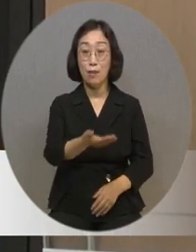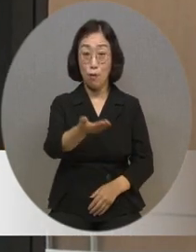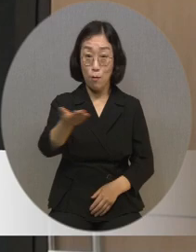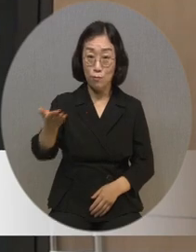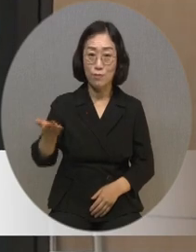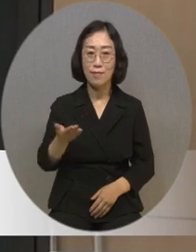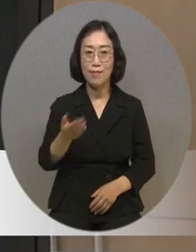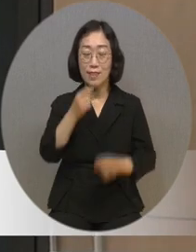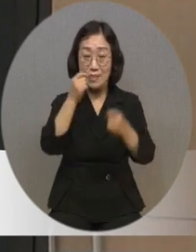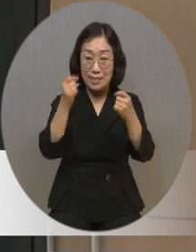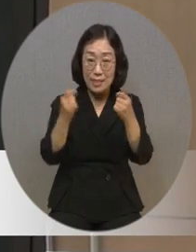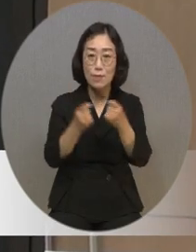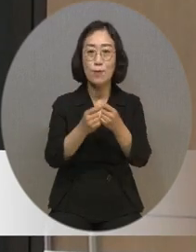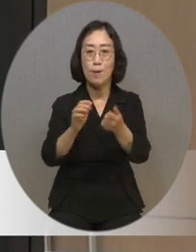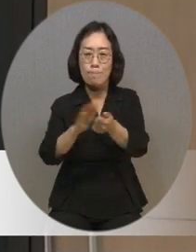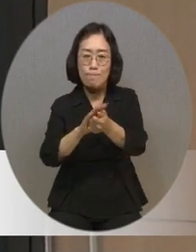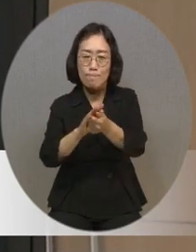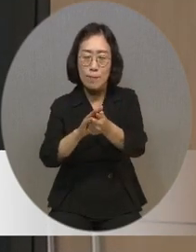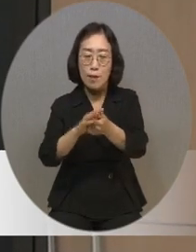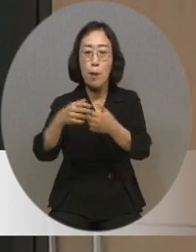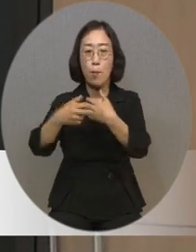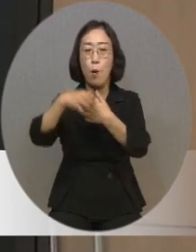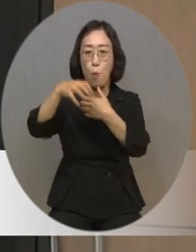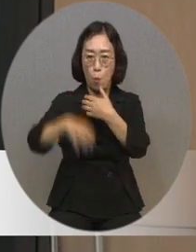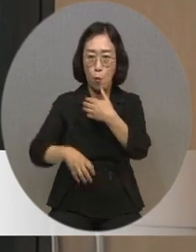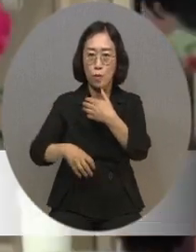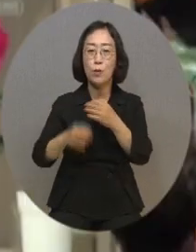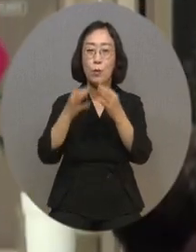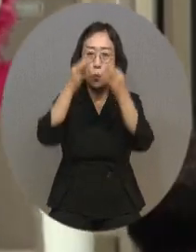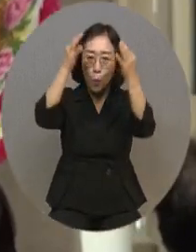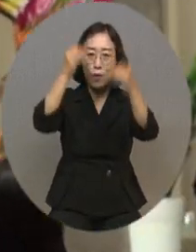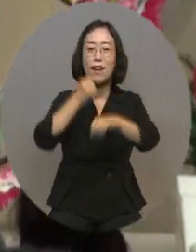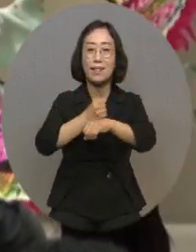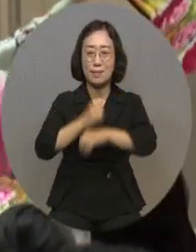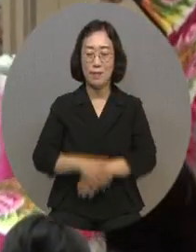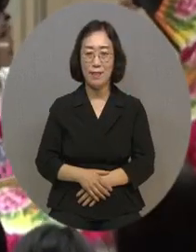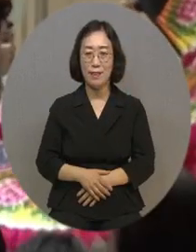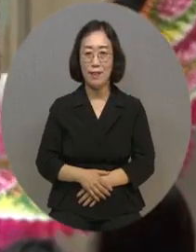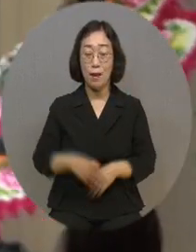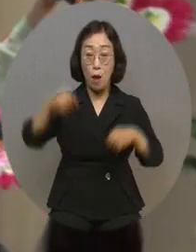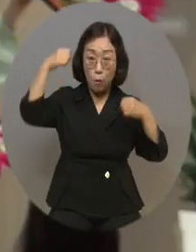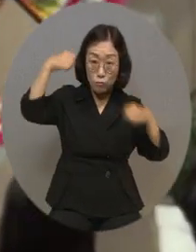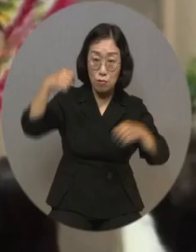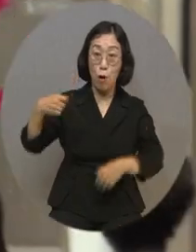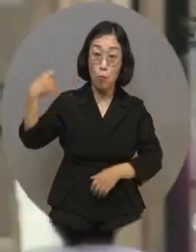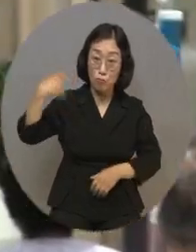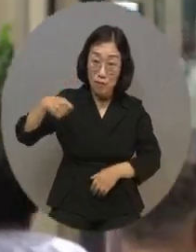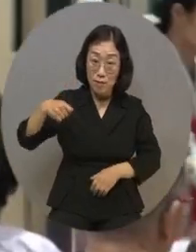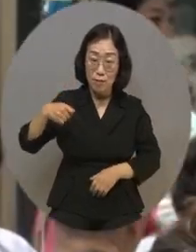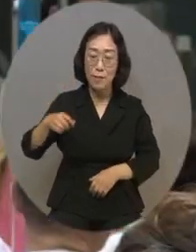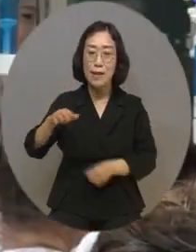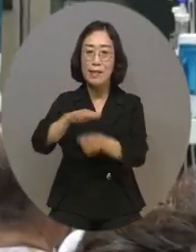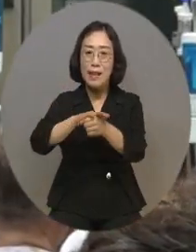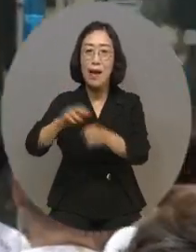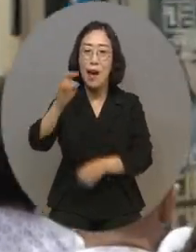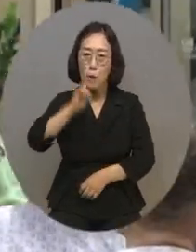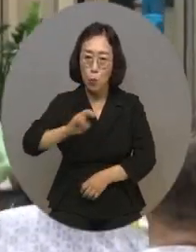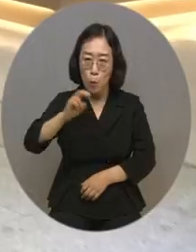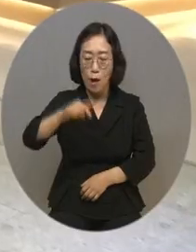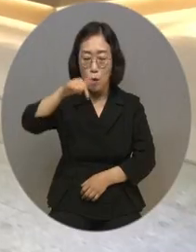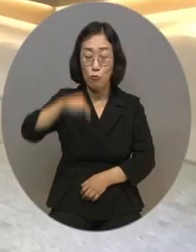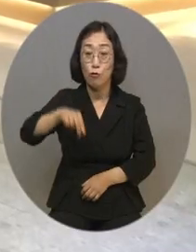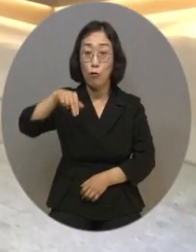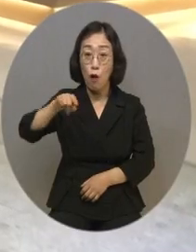환자분들께 친숙하게 다가갈 수 있는 병원 되도록 노력하겠습니다. 공연은 부채춤 사랑가, 진주교방